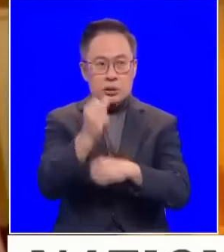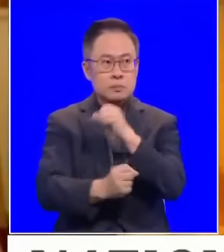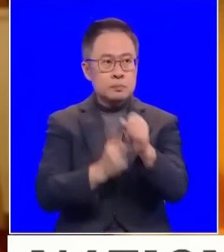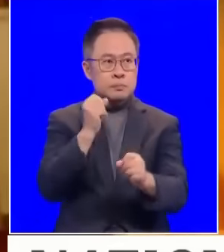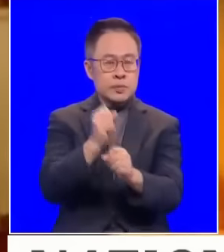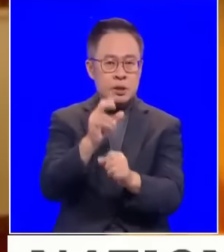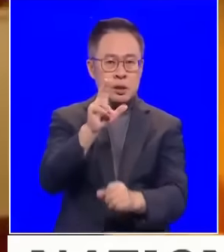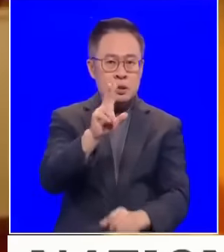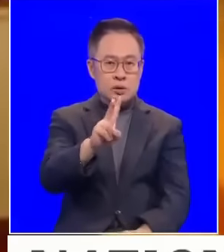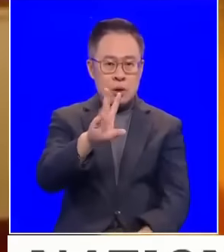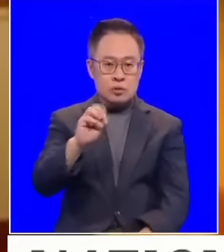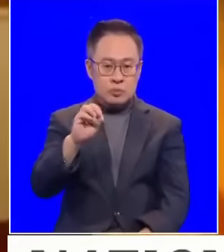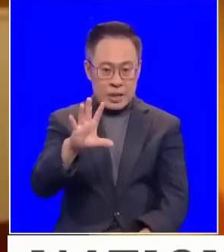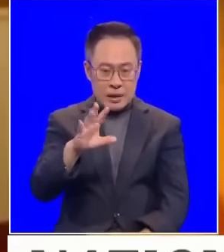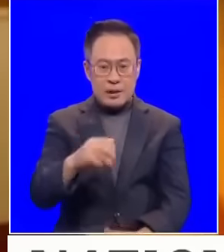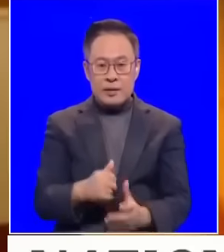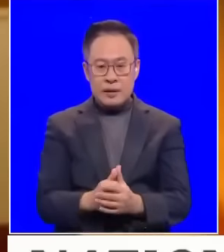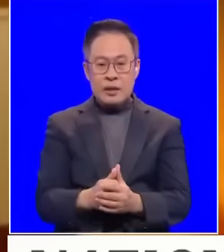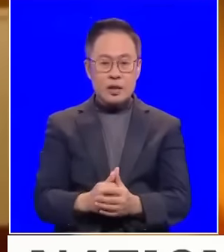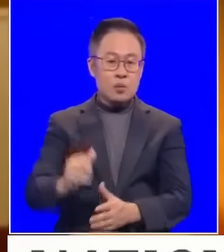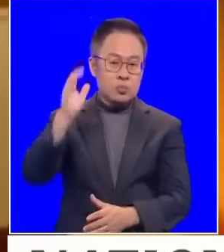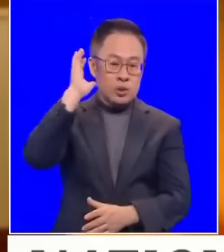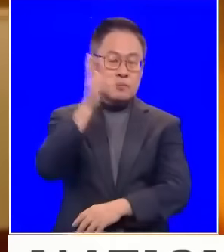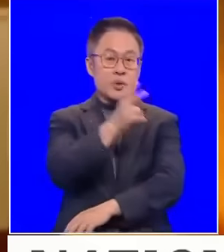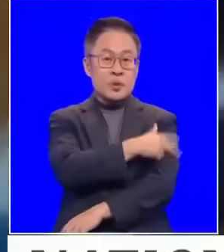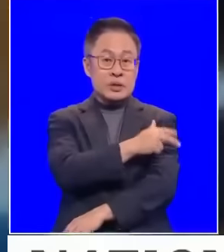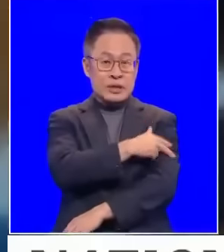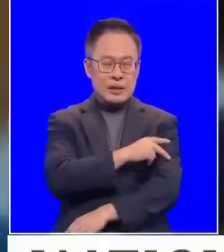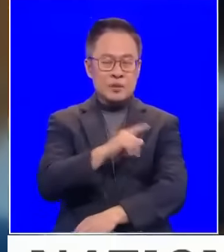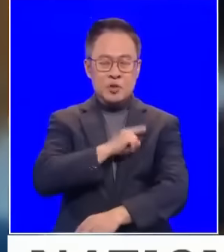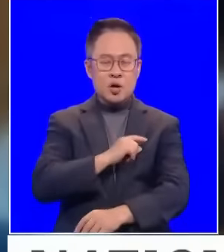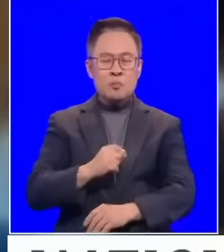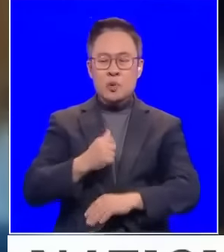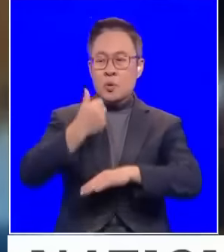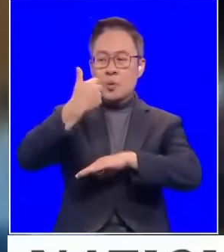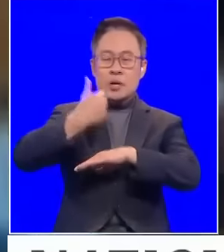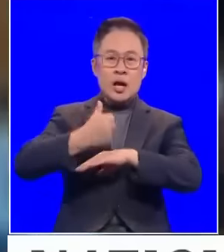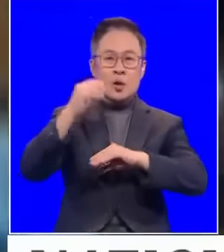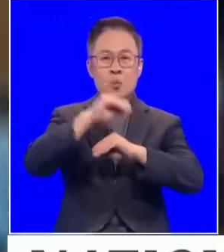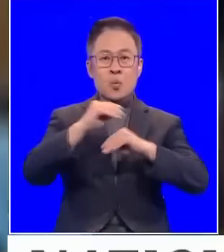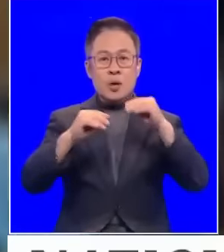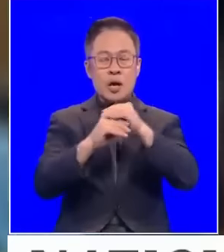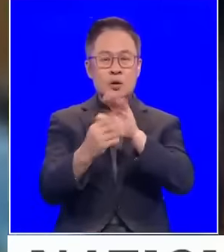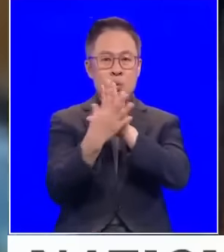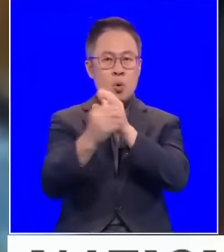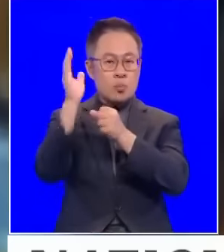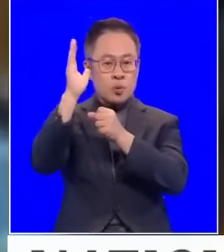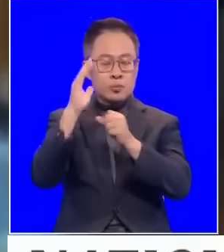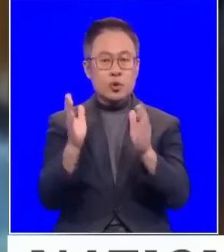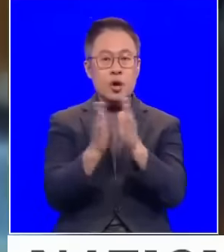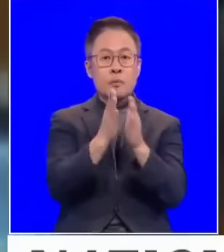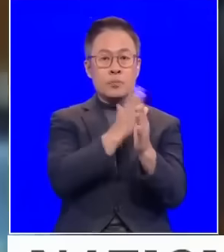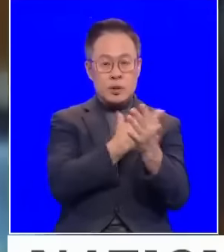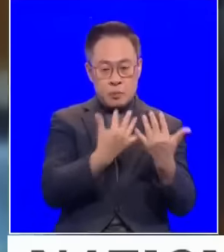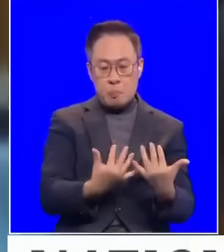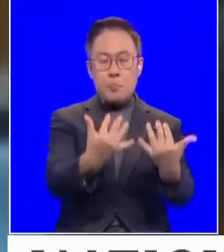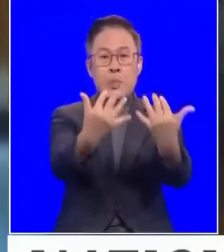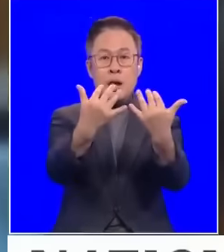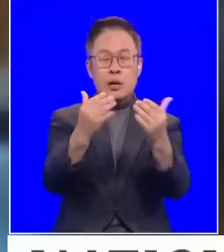ยังได้ส่งภาพในขณะที่ด็อกเตอร์คนดังกล่าวเปิดอบรมแล้วก็ไปเปิดโครงการต่างๆที่มีพระสงฆ์เข้ามาร่วมเป็นจำนวนม